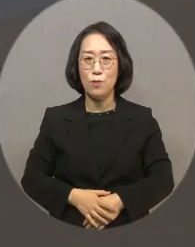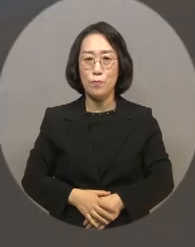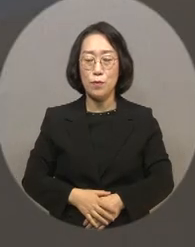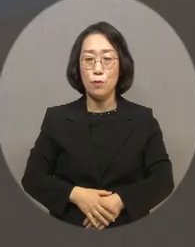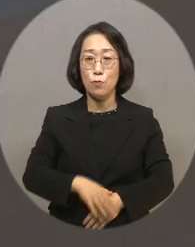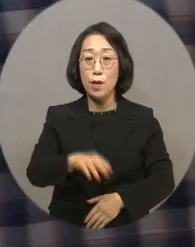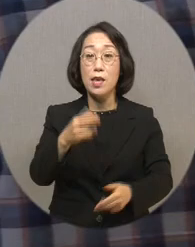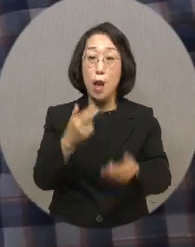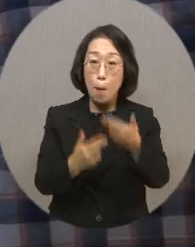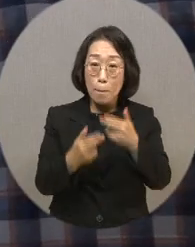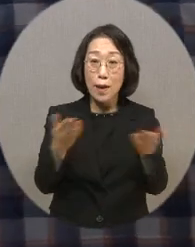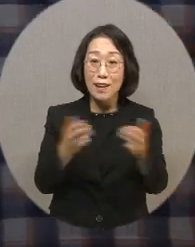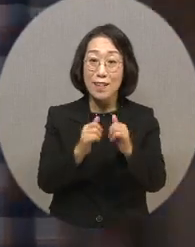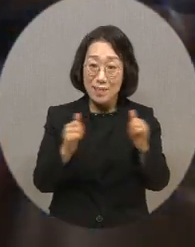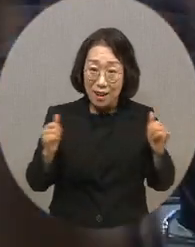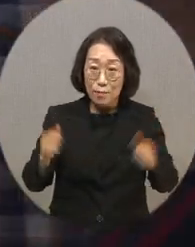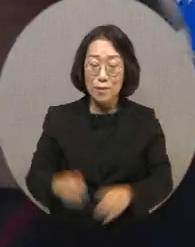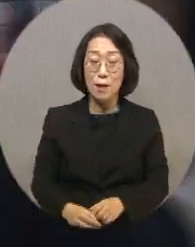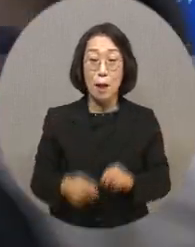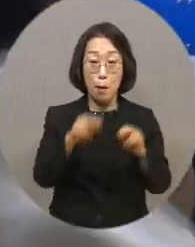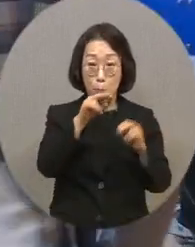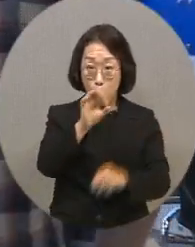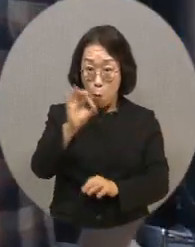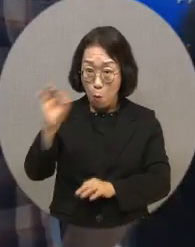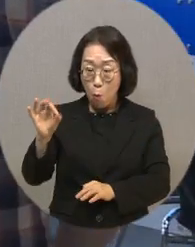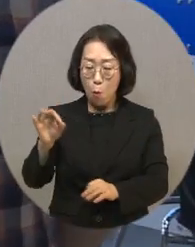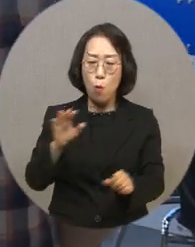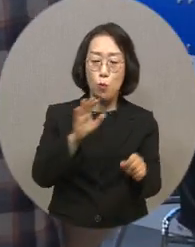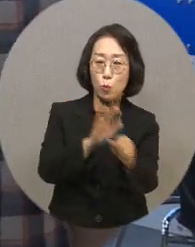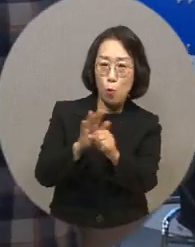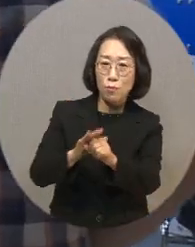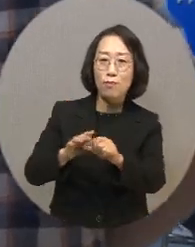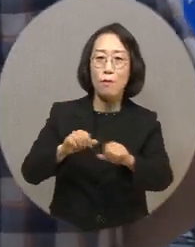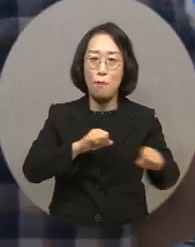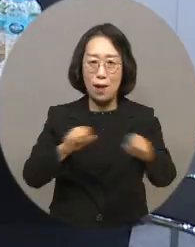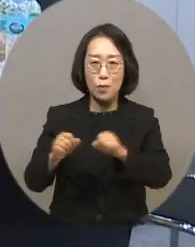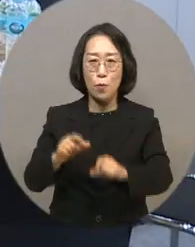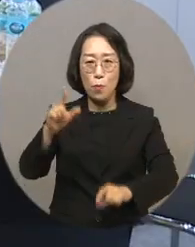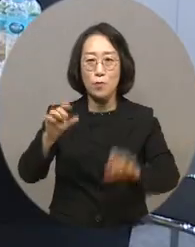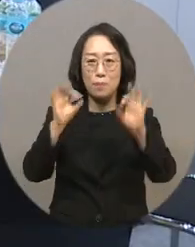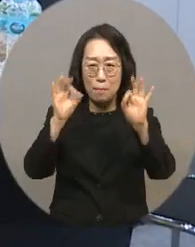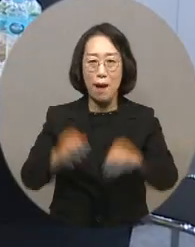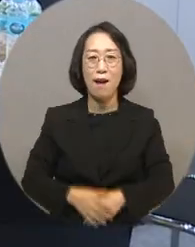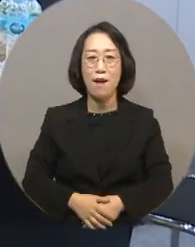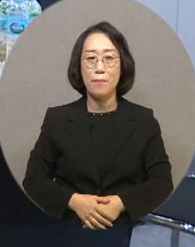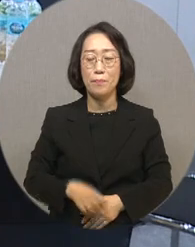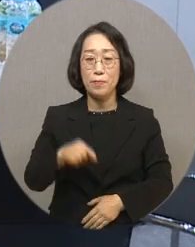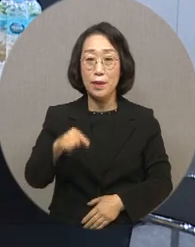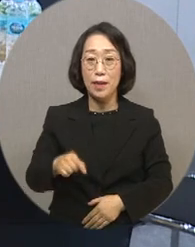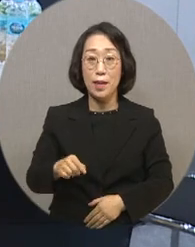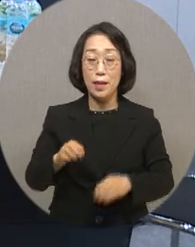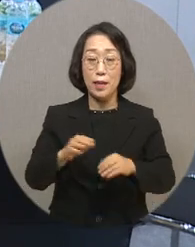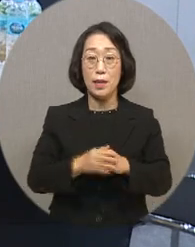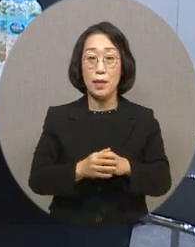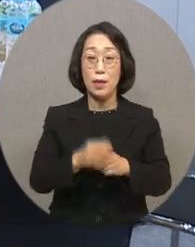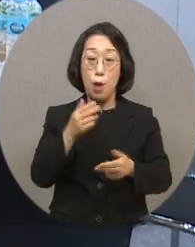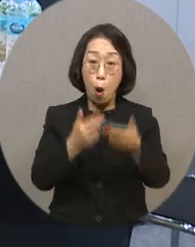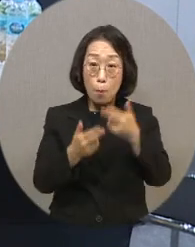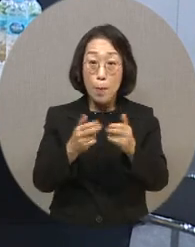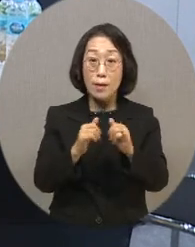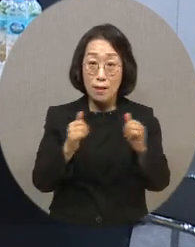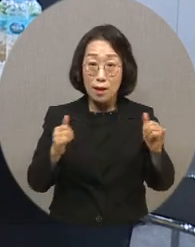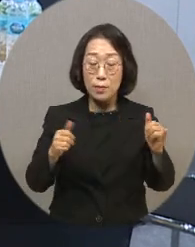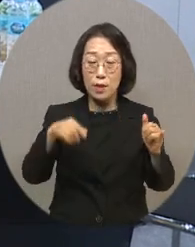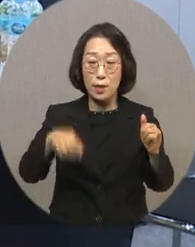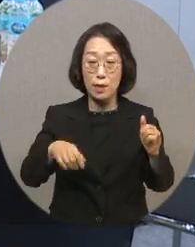우리 협회 직원분들도 성심성의껏 참여자들을 돕고 있네요. 여기 시설협회 분들이 이